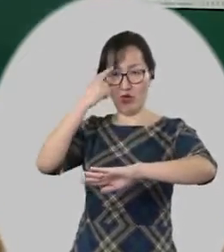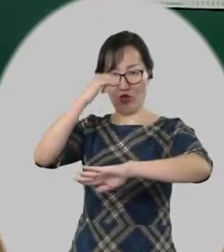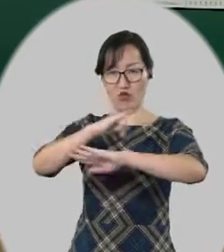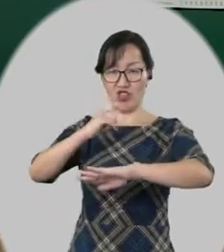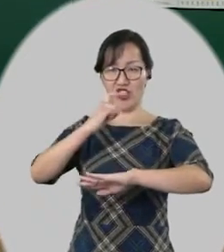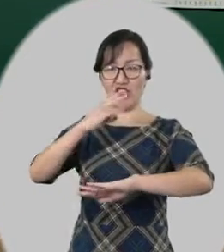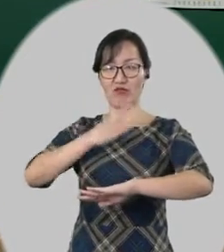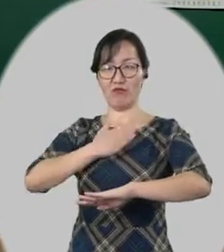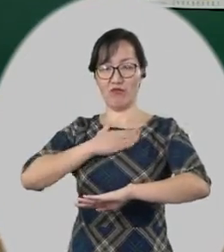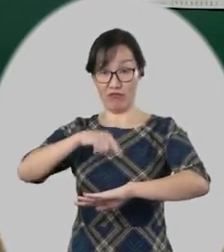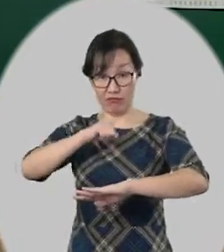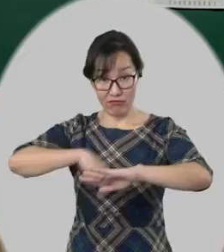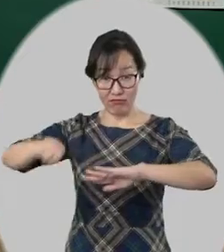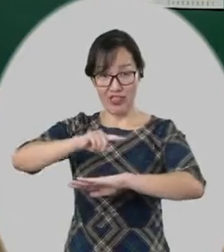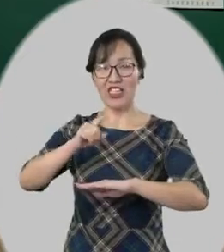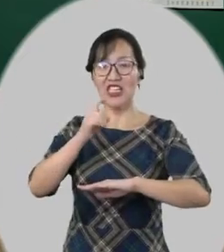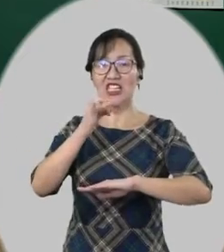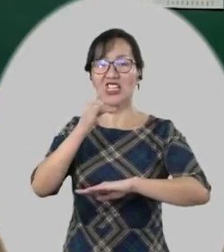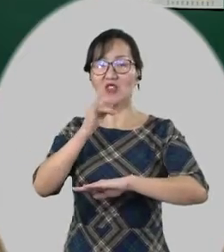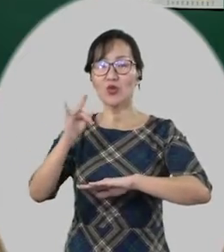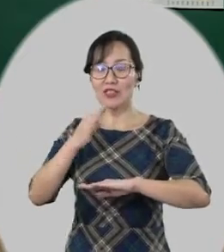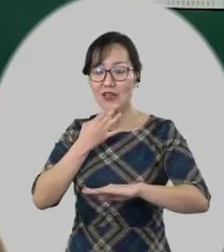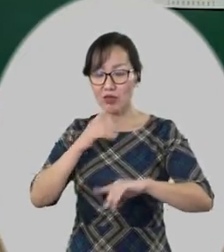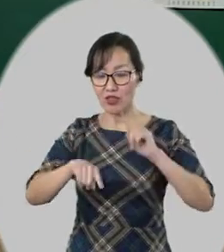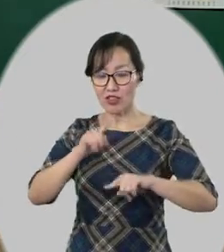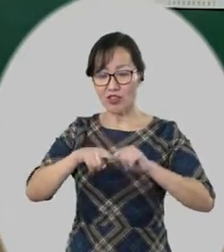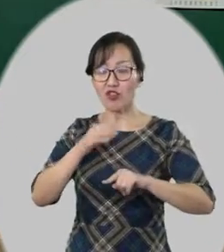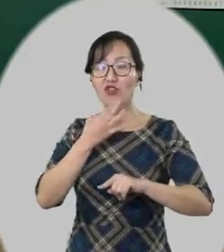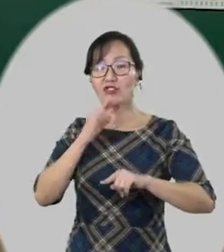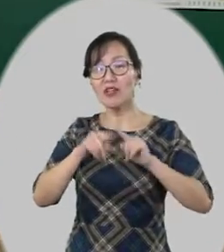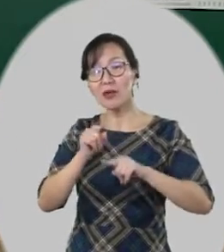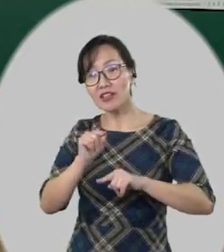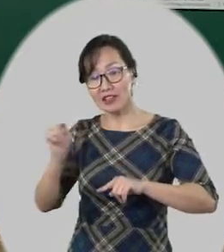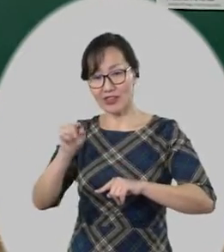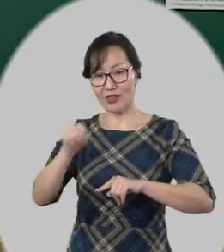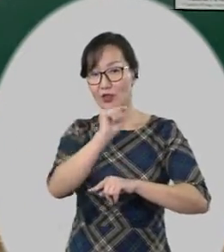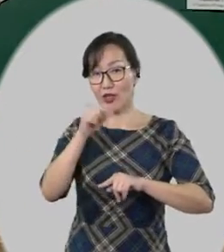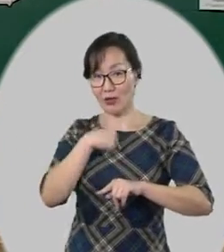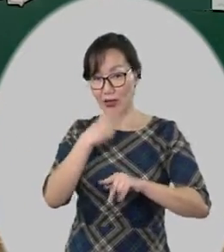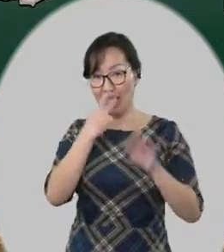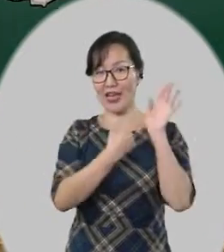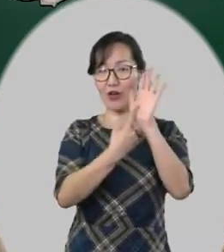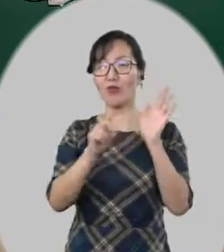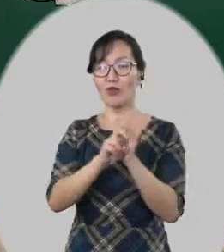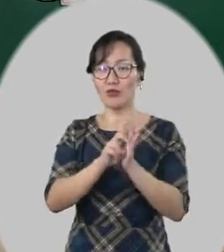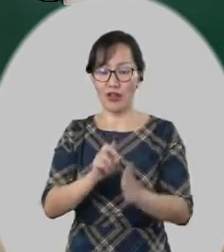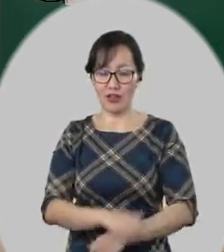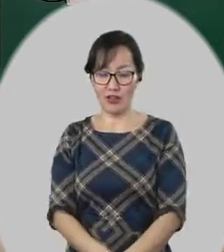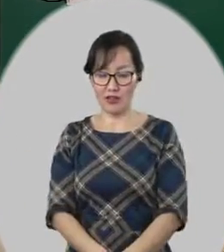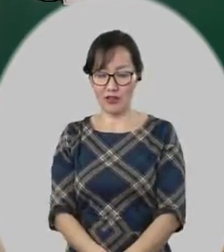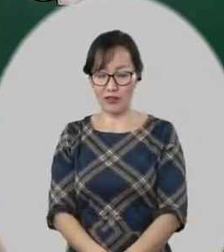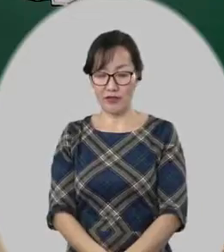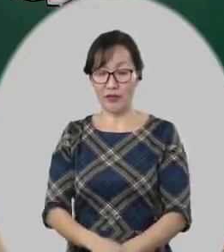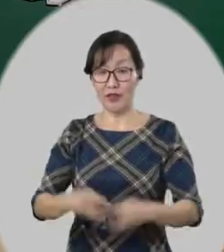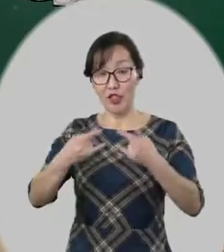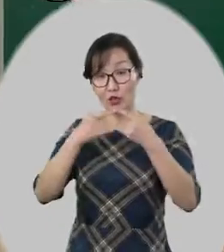Тэгвэл хилийн зурус маань яаж тэмдэглэгдэв гэдгийг бүгдээрээ сурхчгийнхээ зурагнаас харах боломжтой. Телевиз үзэж